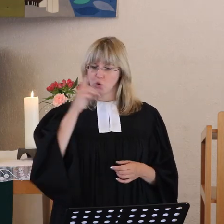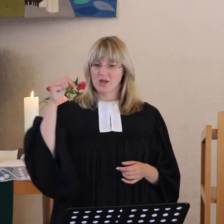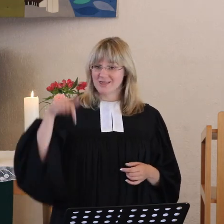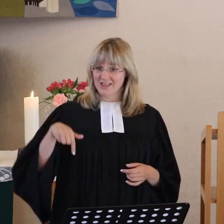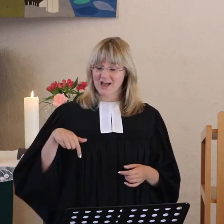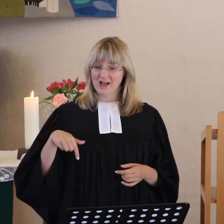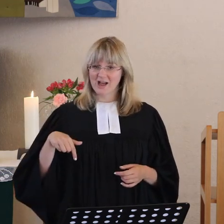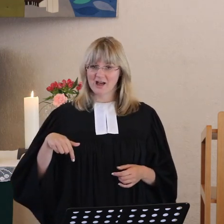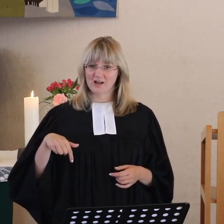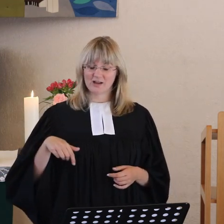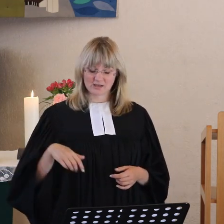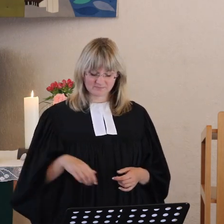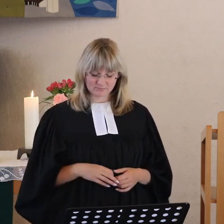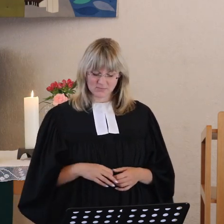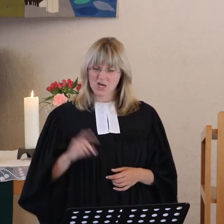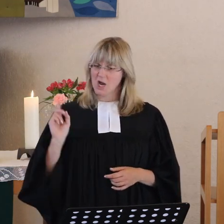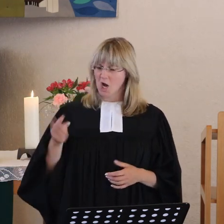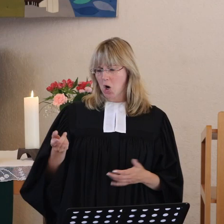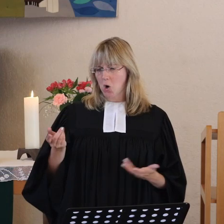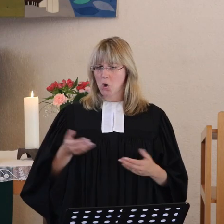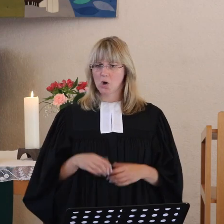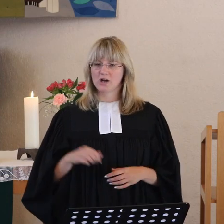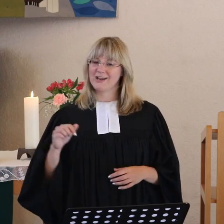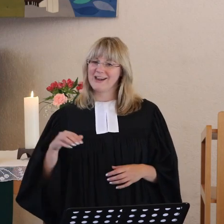entscheidet, mit allen Verpflichtungen,